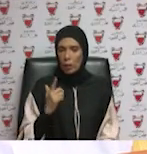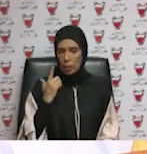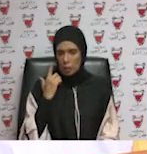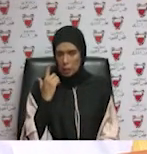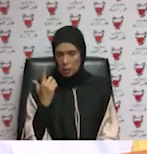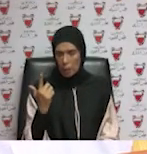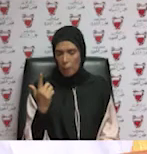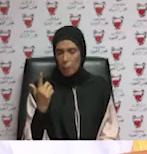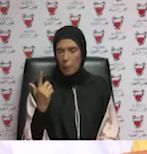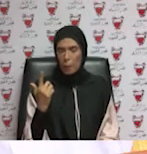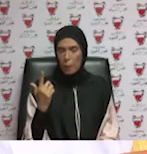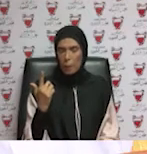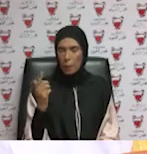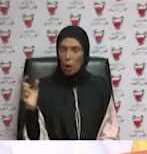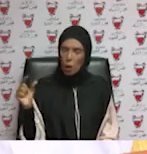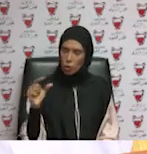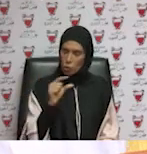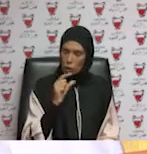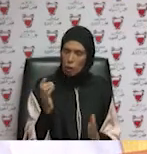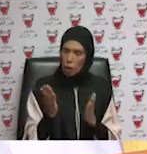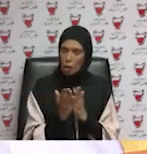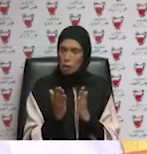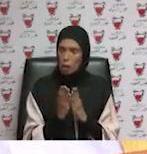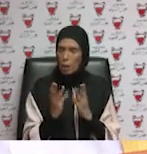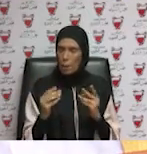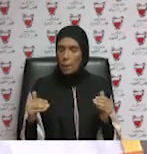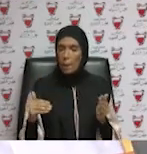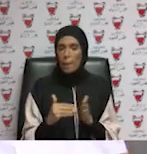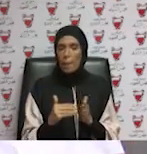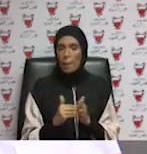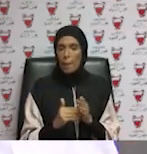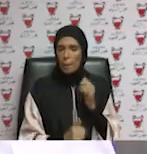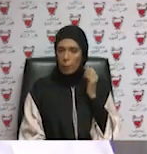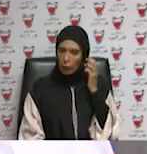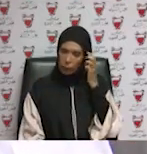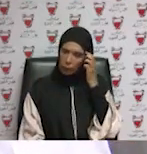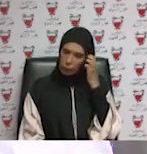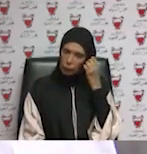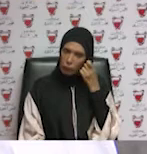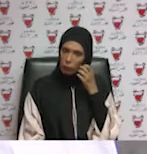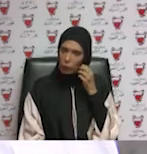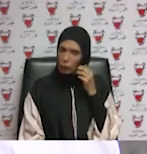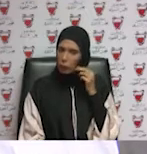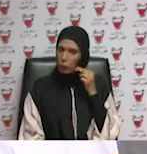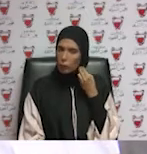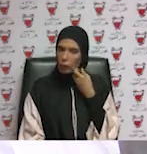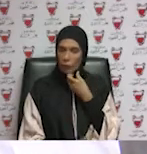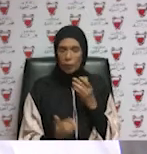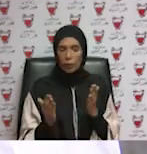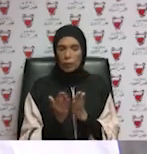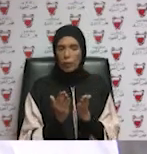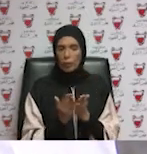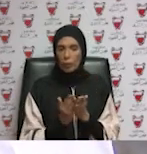مجلس النواب ومجلس الشورى لدراسة الحساب الختامي، جئنا ونحن يعني ندرس